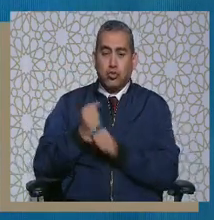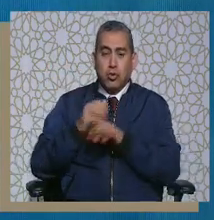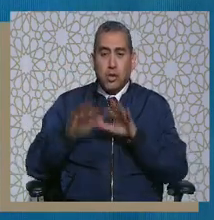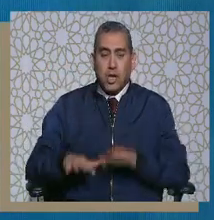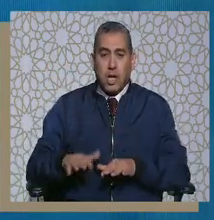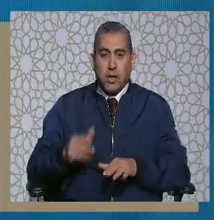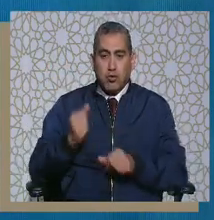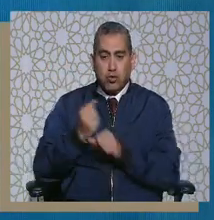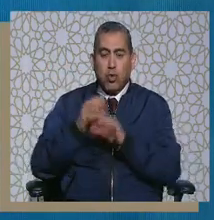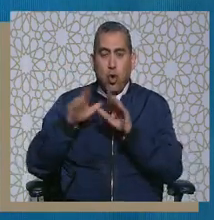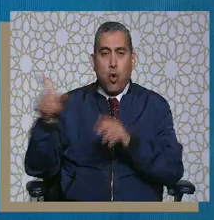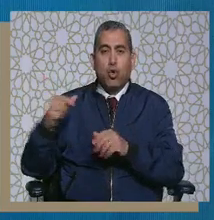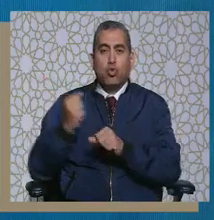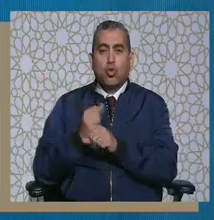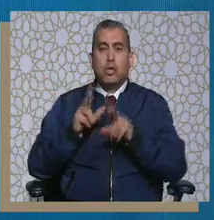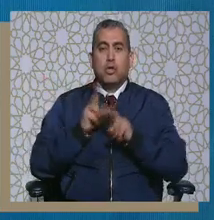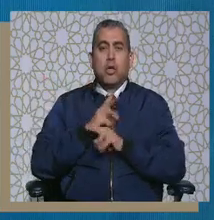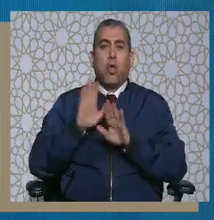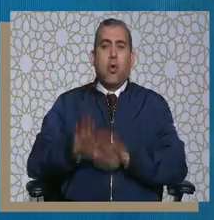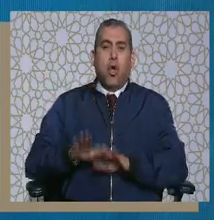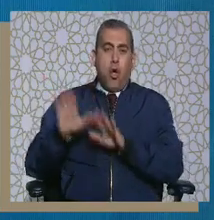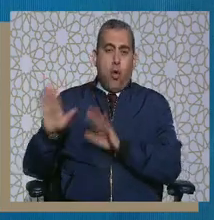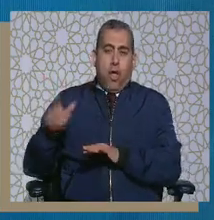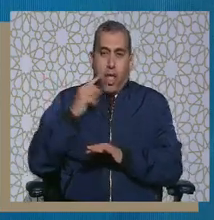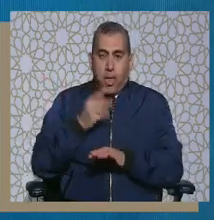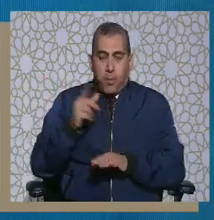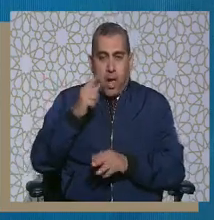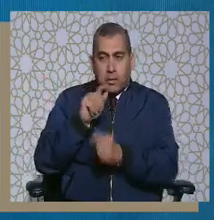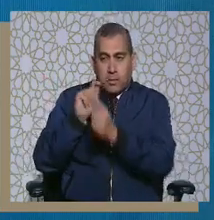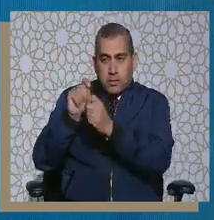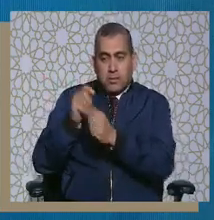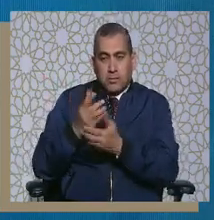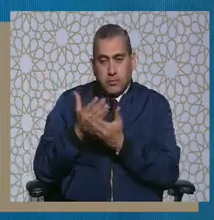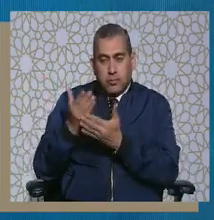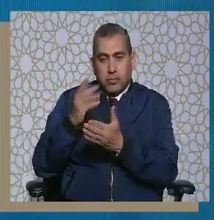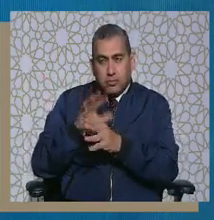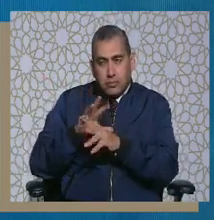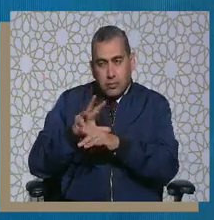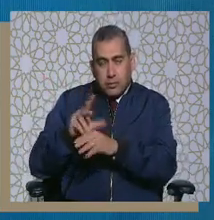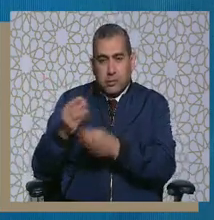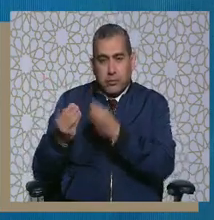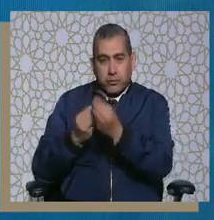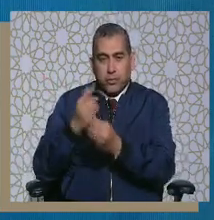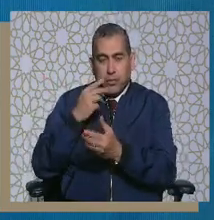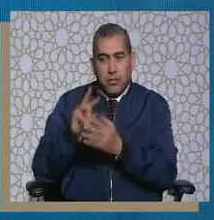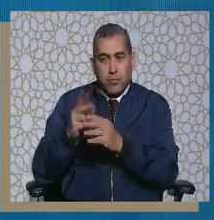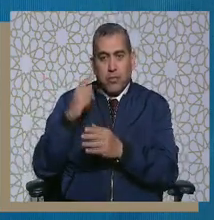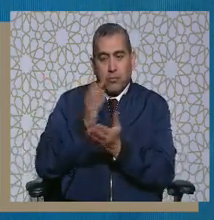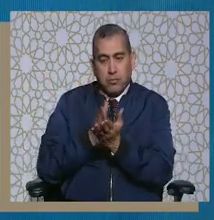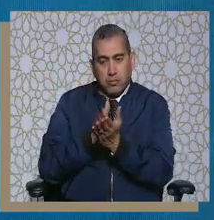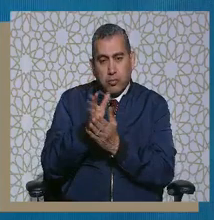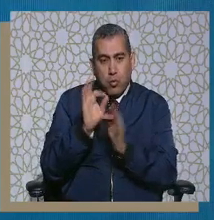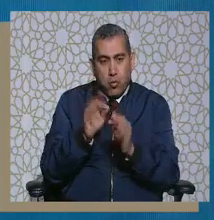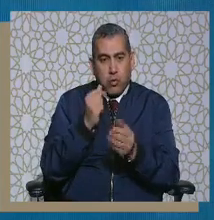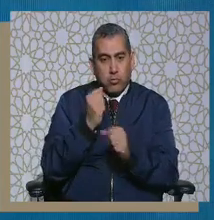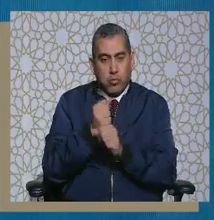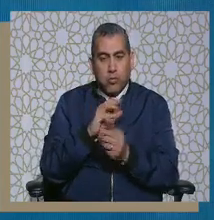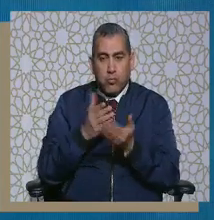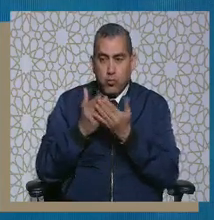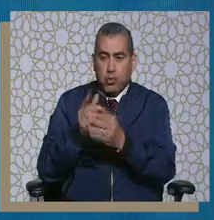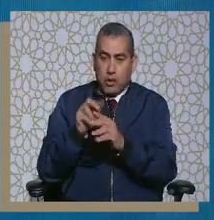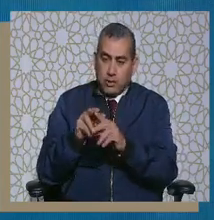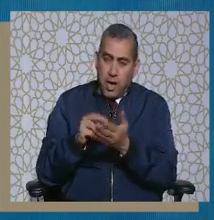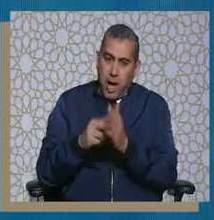هيقعد من الشغل رايي انا ان انتم تنصحو او تحاولوا تغيروه في مسار تاني غير مسار ان انتم بتساعد